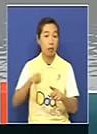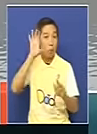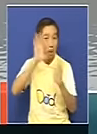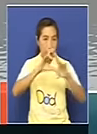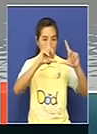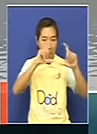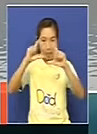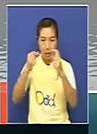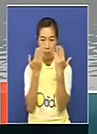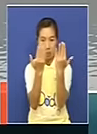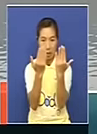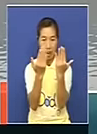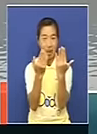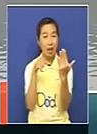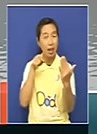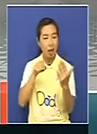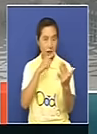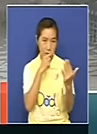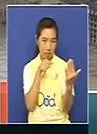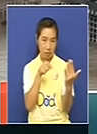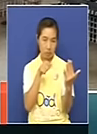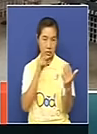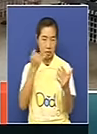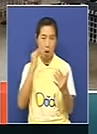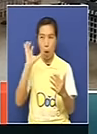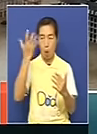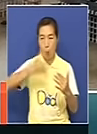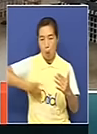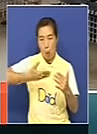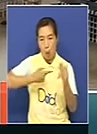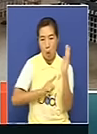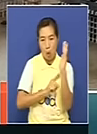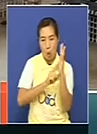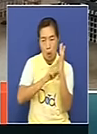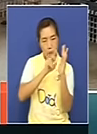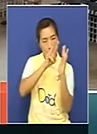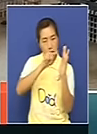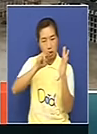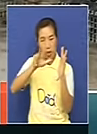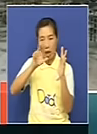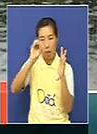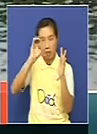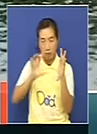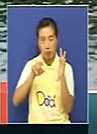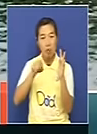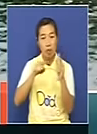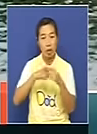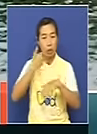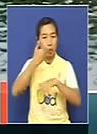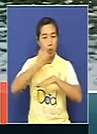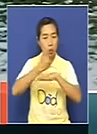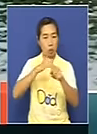ายแต่ละภาพคู่แรกนะครับจะเป็นการคาดการณ์ว่าอุณหภูมิโลกจะเพิ่มขึ้น2องศาเซลเซียสซึ่งเป็นเป้าหมายที่ผู้นำทั่วโล